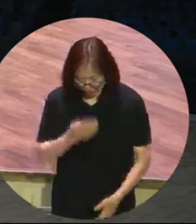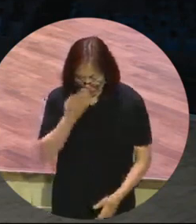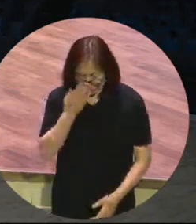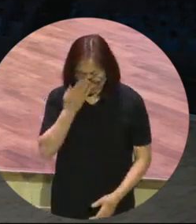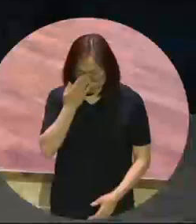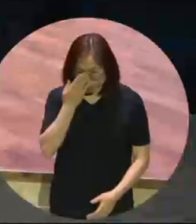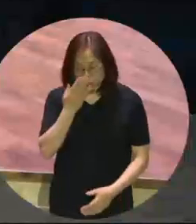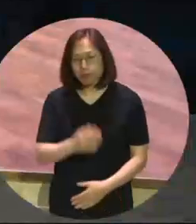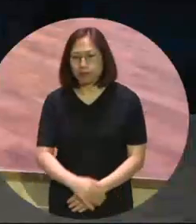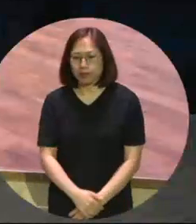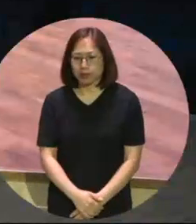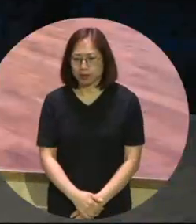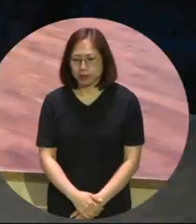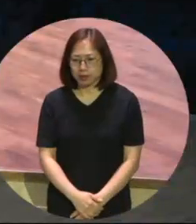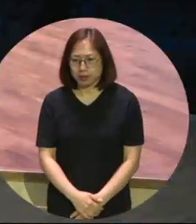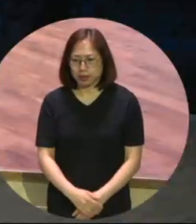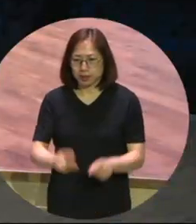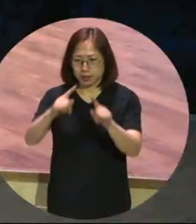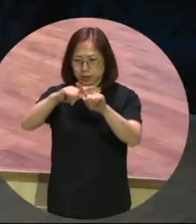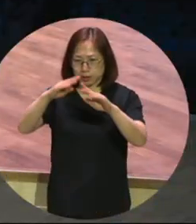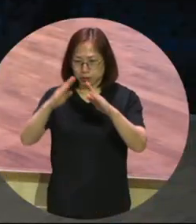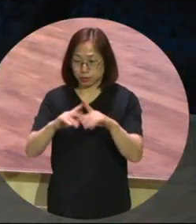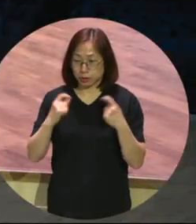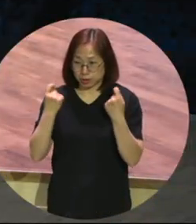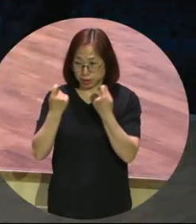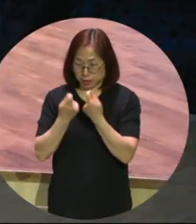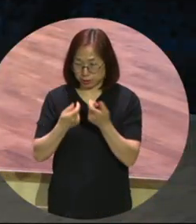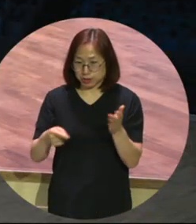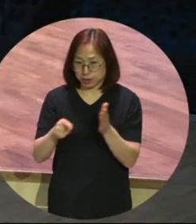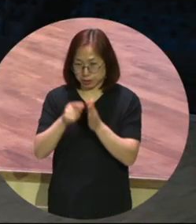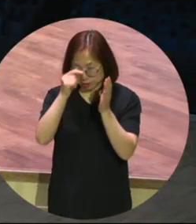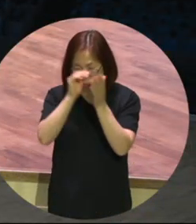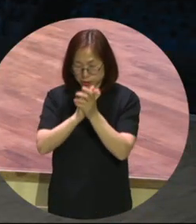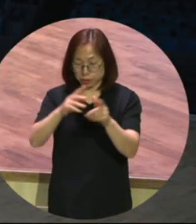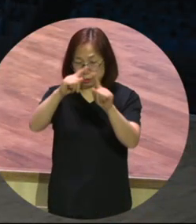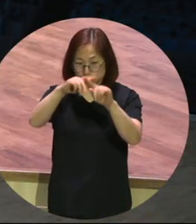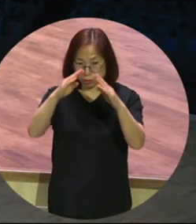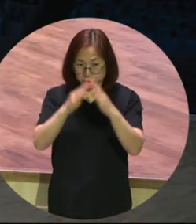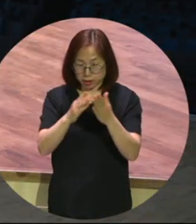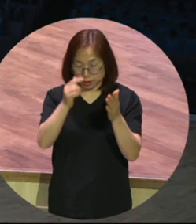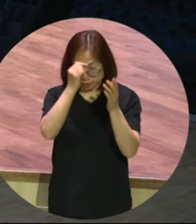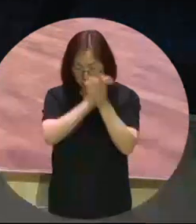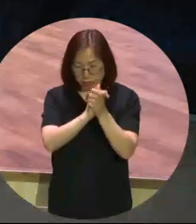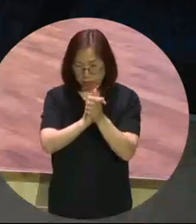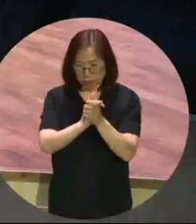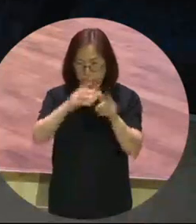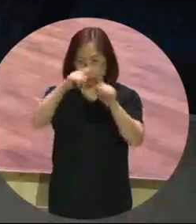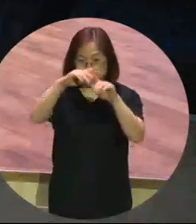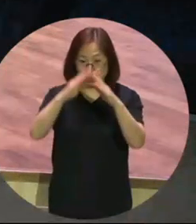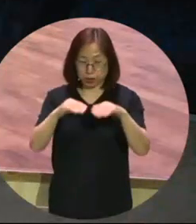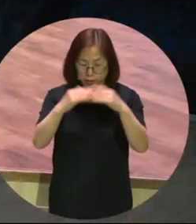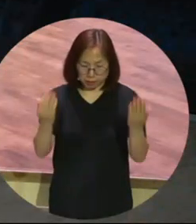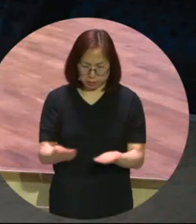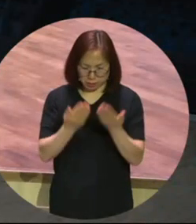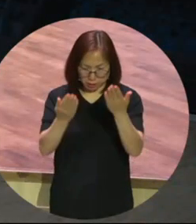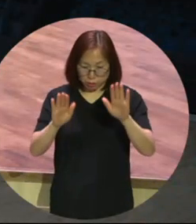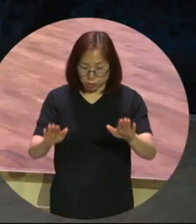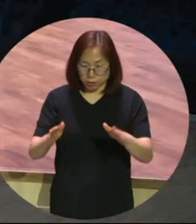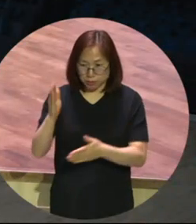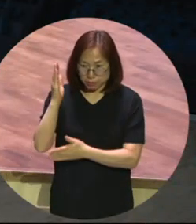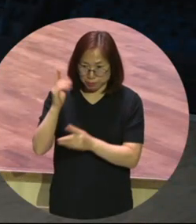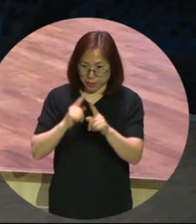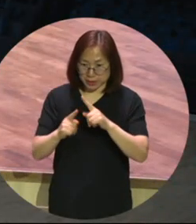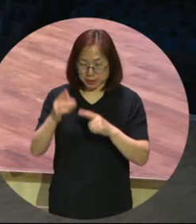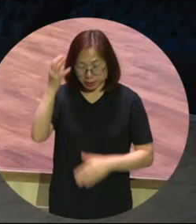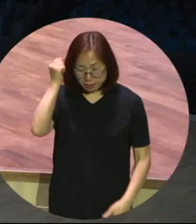여러분 시간이 많이 갔기 때문에 교회와 개인을 위해서 기도할 텐데요, 교회를 위해서 기도할 때 본당 헌당을 위해서 오늘 말씀 기억하면서, 짧은